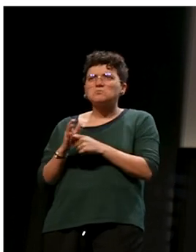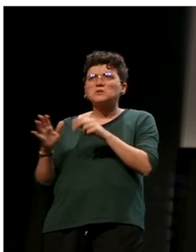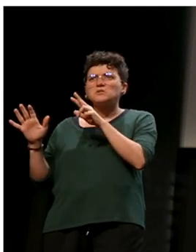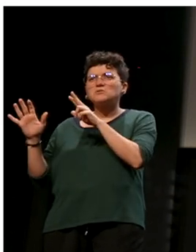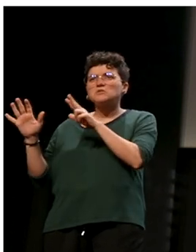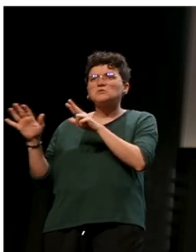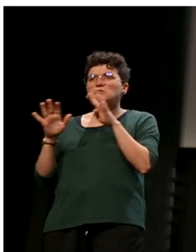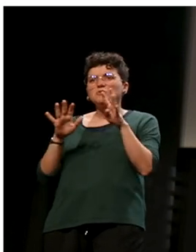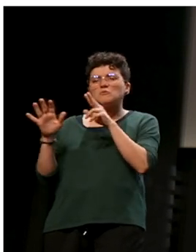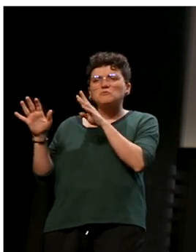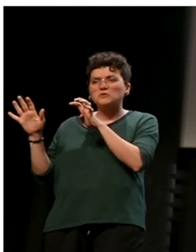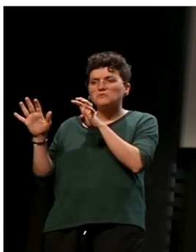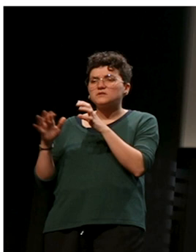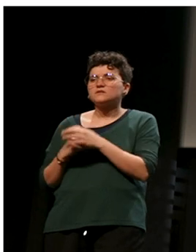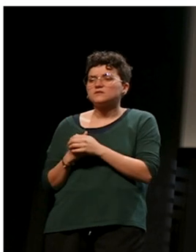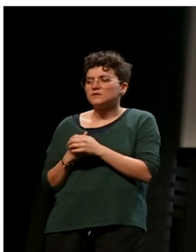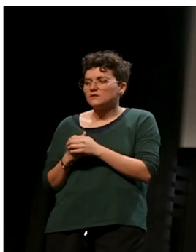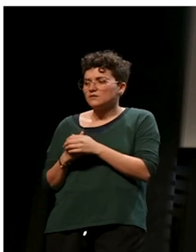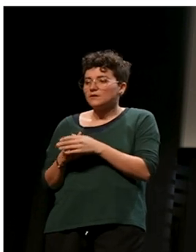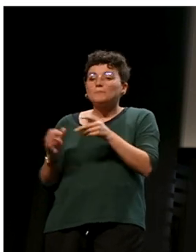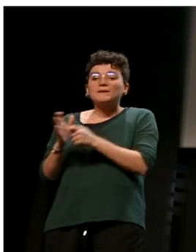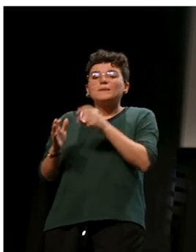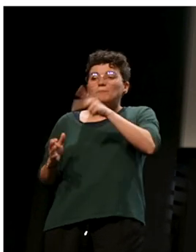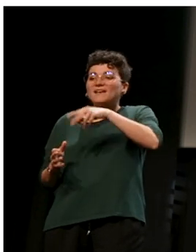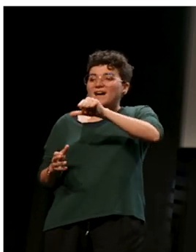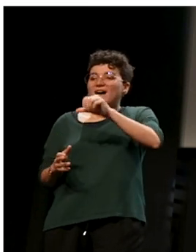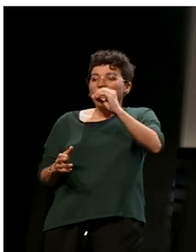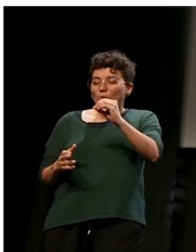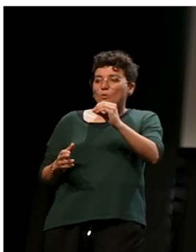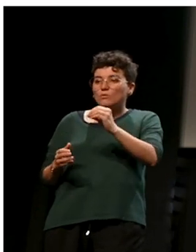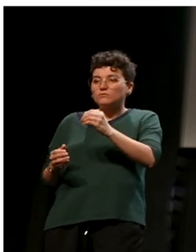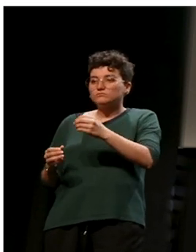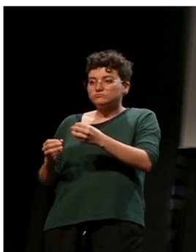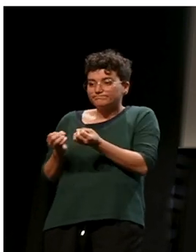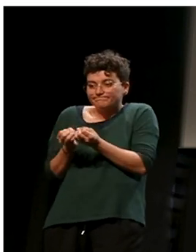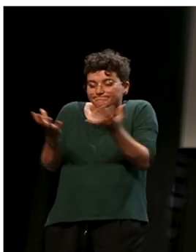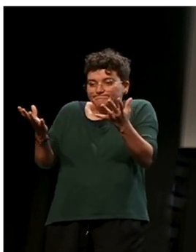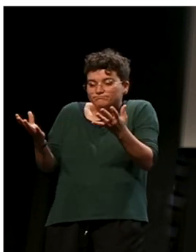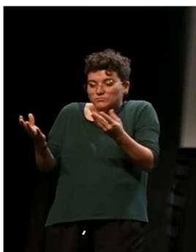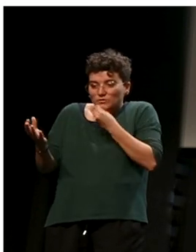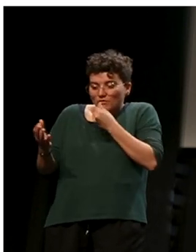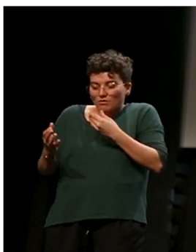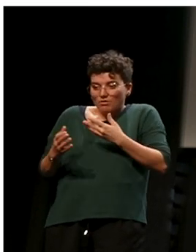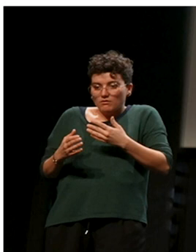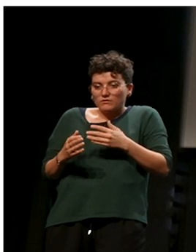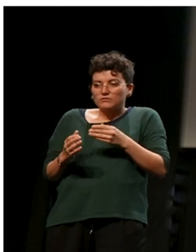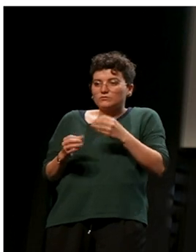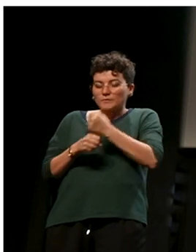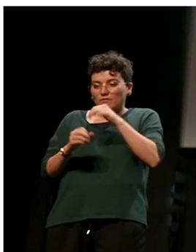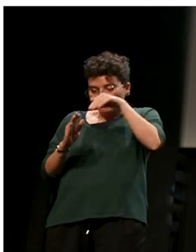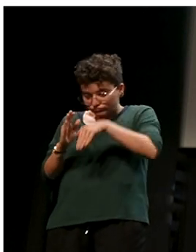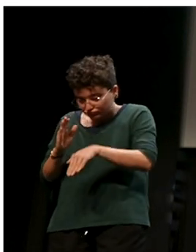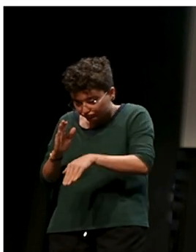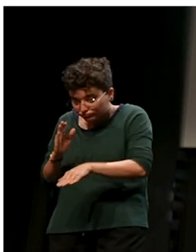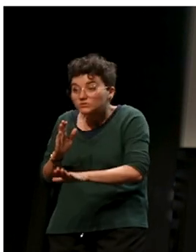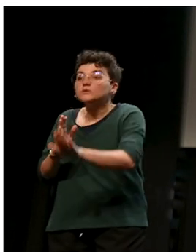PAO est arrivée dans les magazines, il y a une perte de qualité énorme, parce que tout d'un coup, les typographes professionnels se sont fait remplacer par des techniciens, et au bout de 3-4 ans, c'est